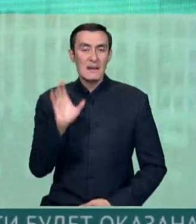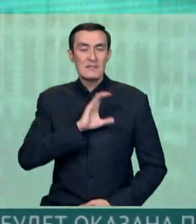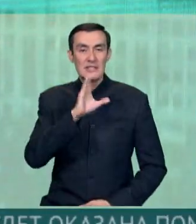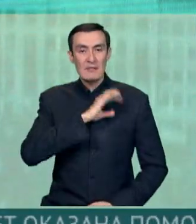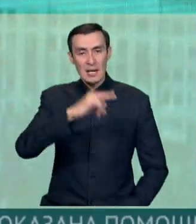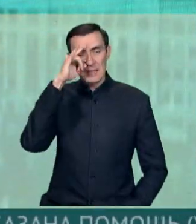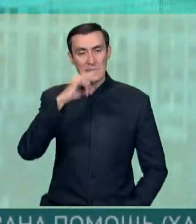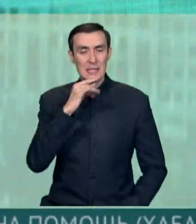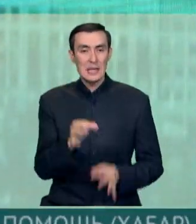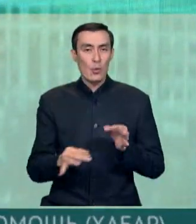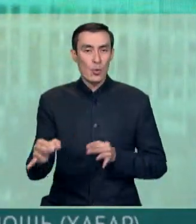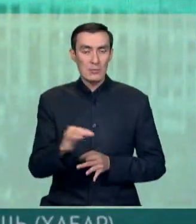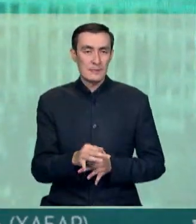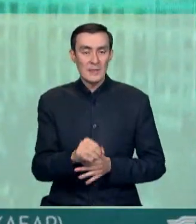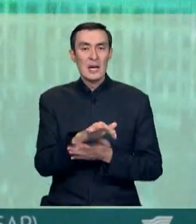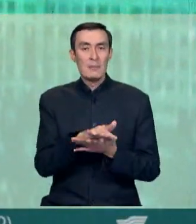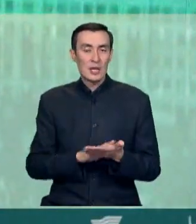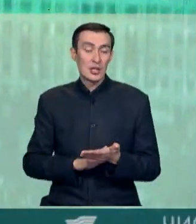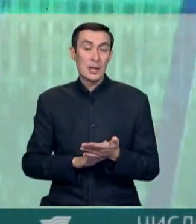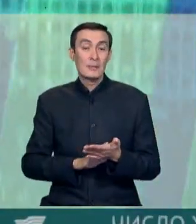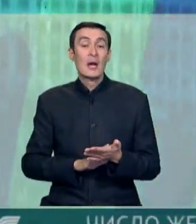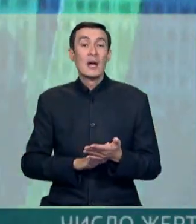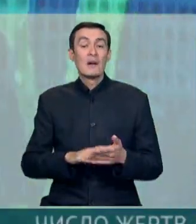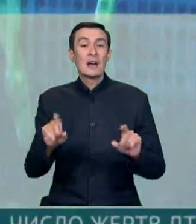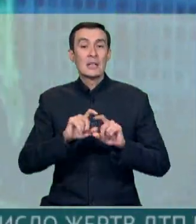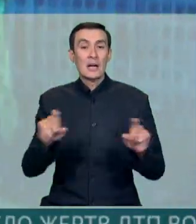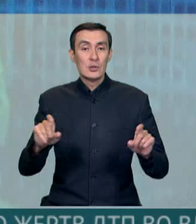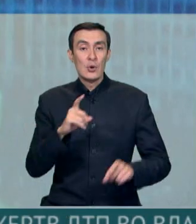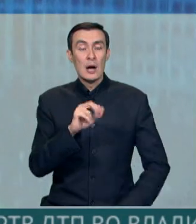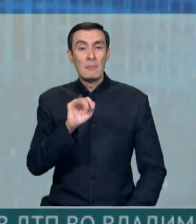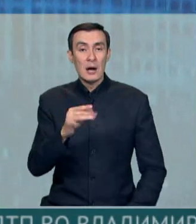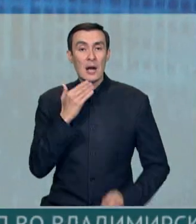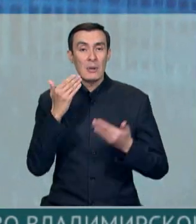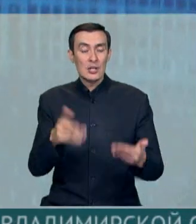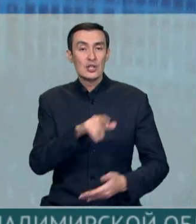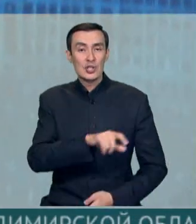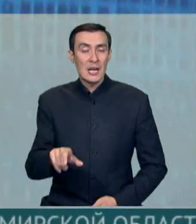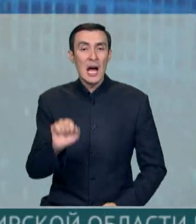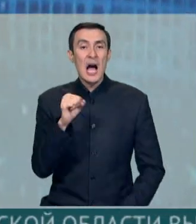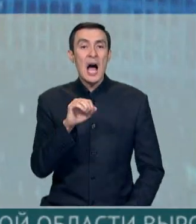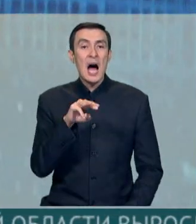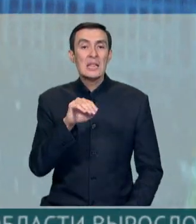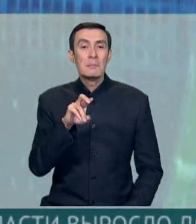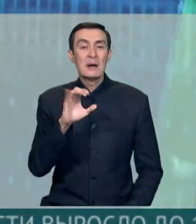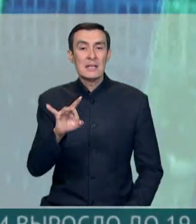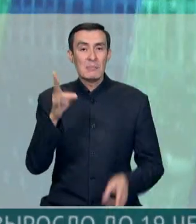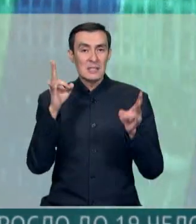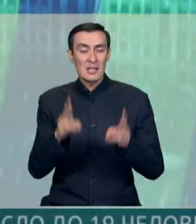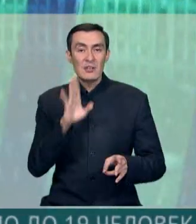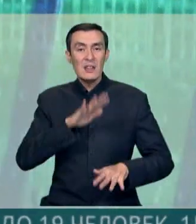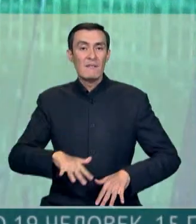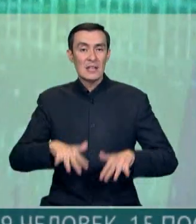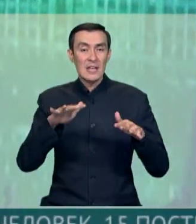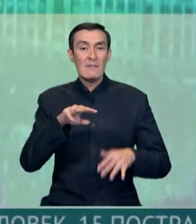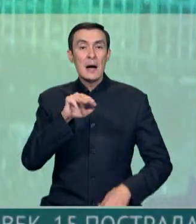корреспондент Северо-Казахстанской области. И к другим событиям. В редакцию агентства Хабара обратились жители Атбасара, пострадавшие от